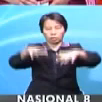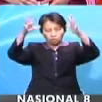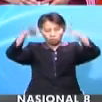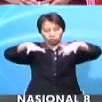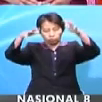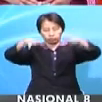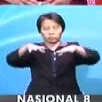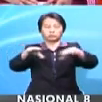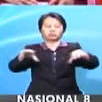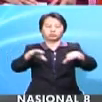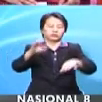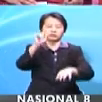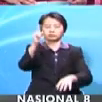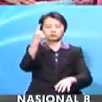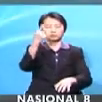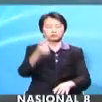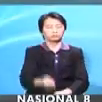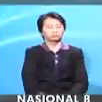buatan